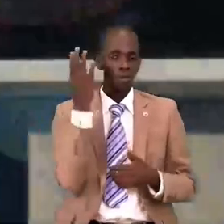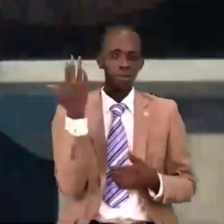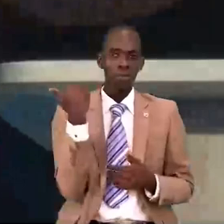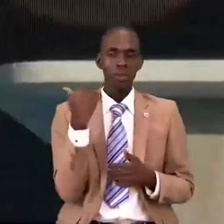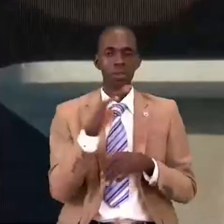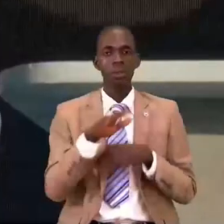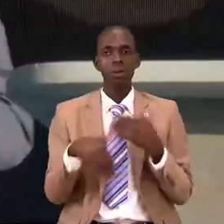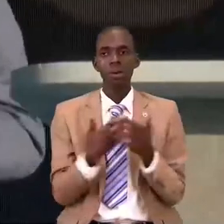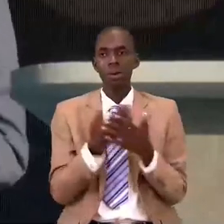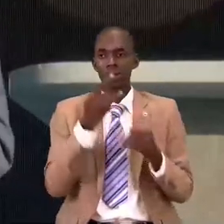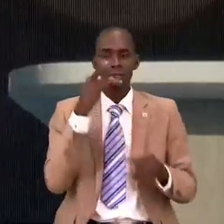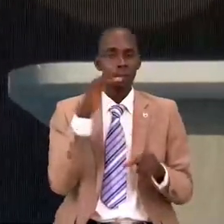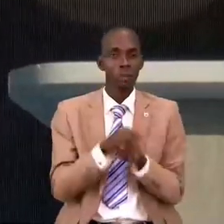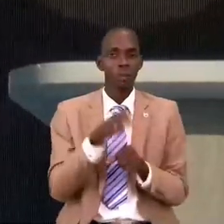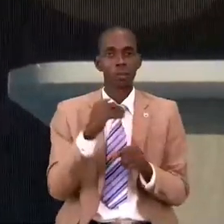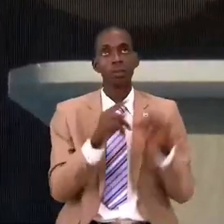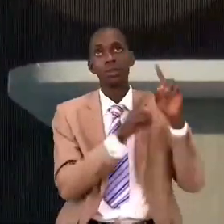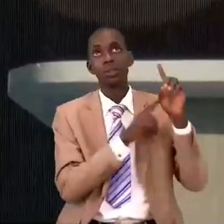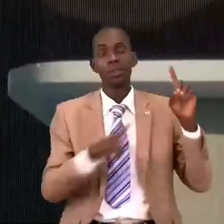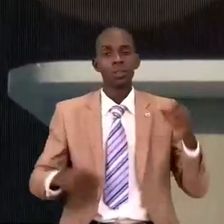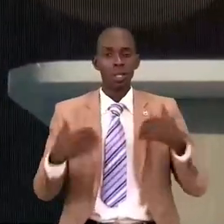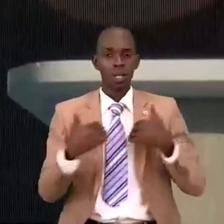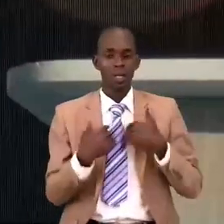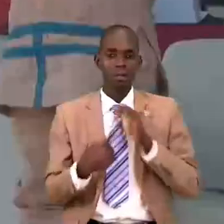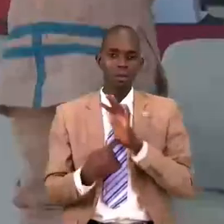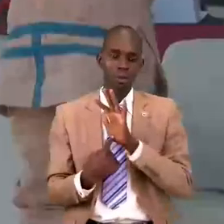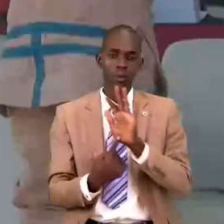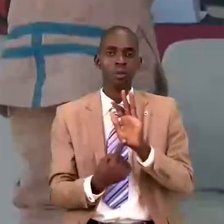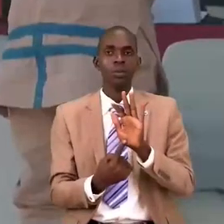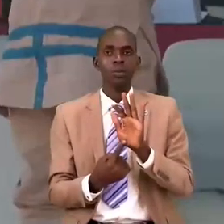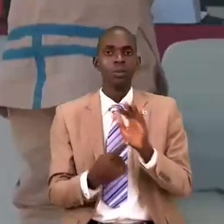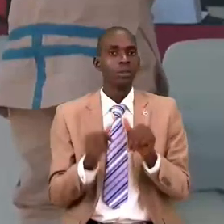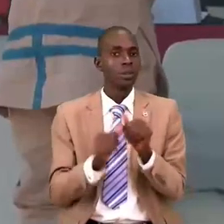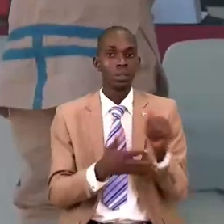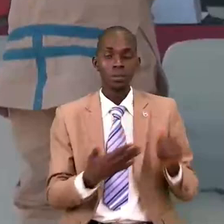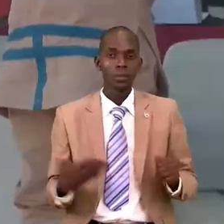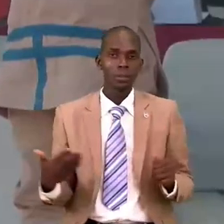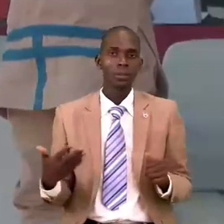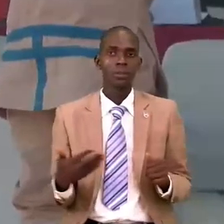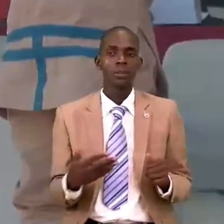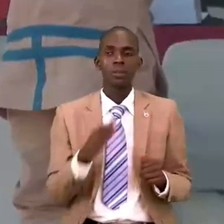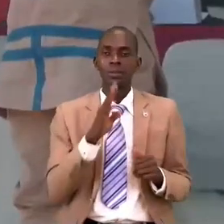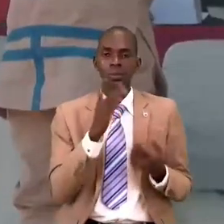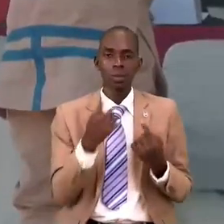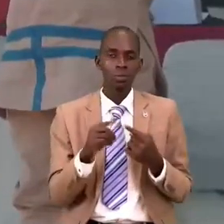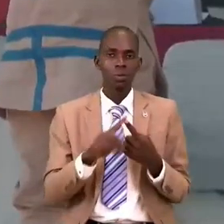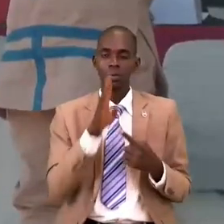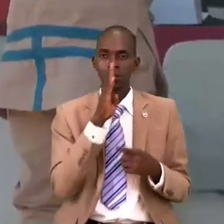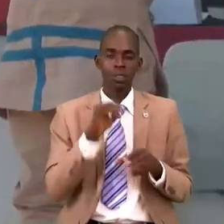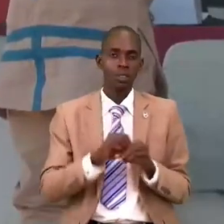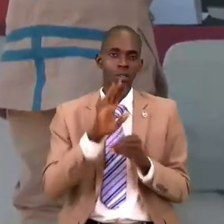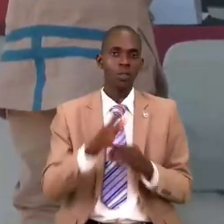a révélées, que tout cela soit accompli dans ta vie au nom de Jésus.